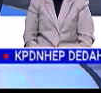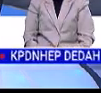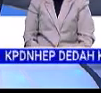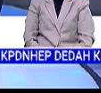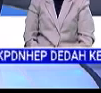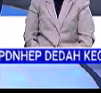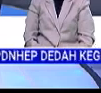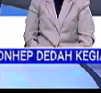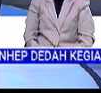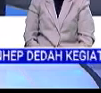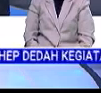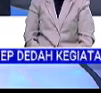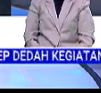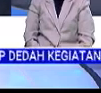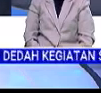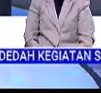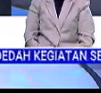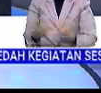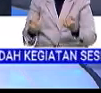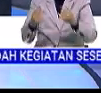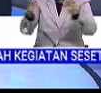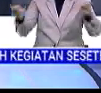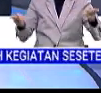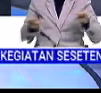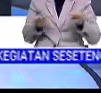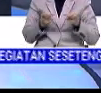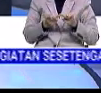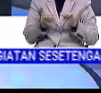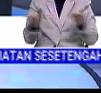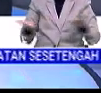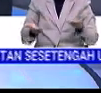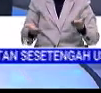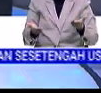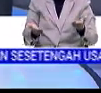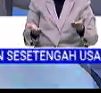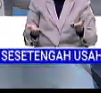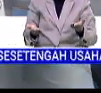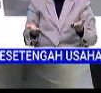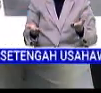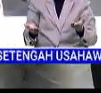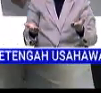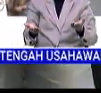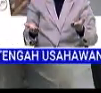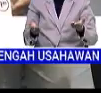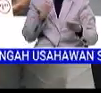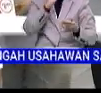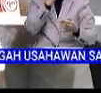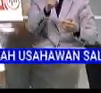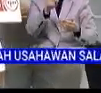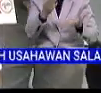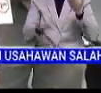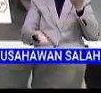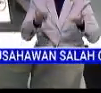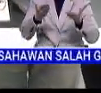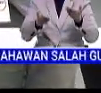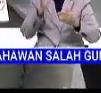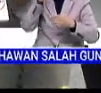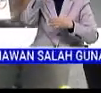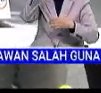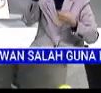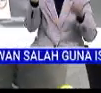Sekarang ini kita merasakan kawasan CBD, iaitu kawasan di mana kita berada, terdedah kepada kemungkinan flood yang